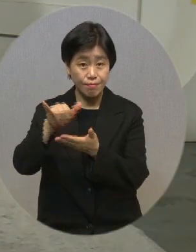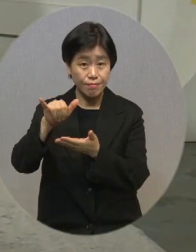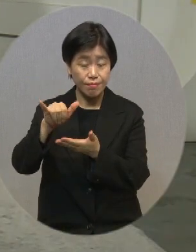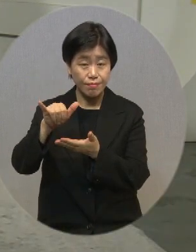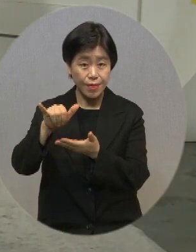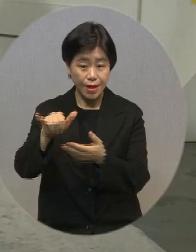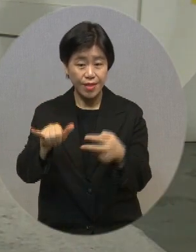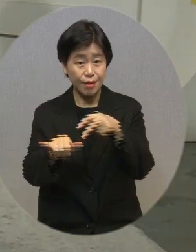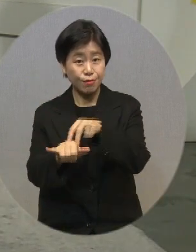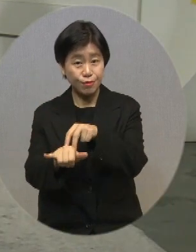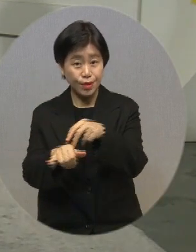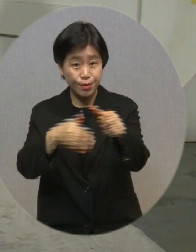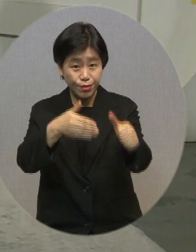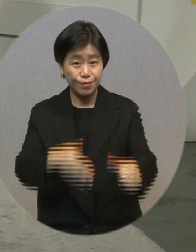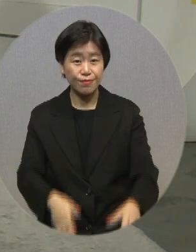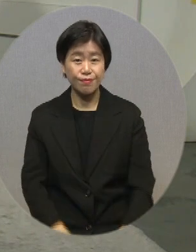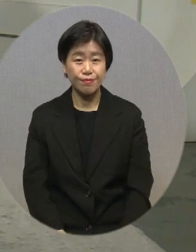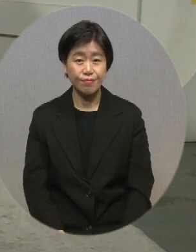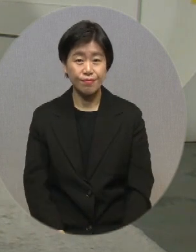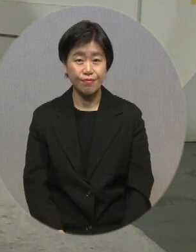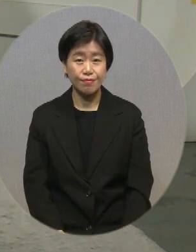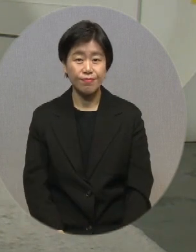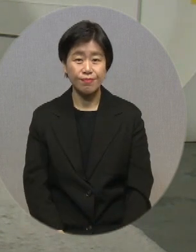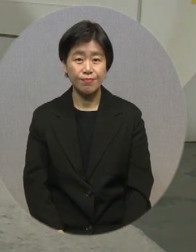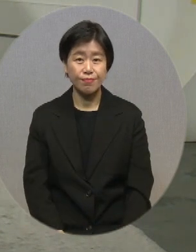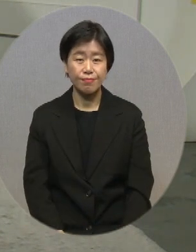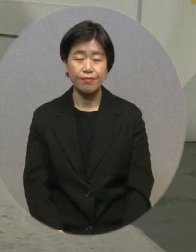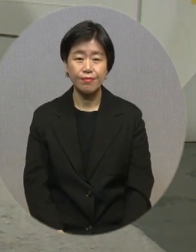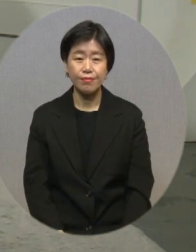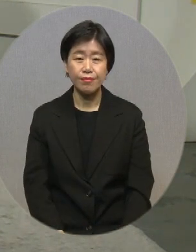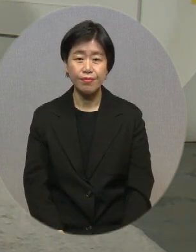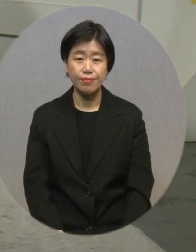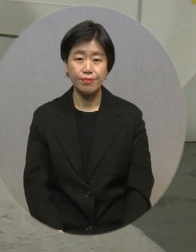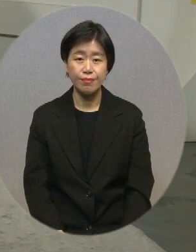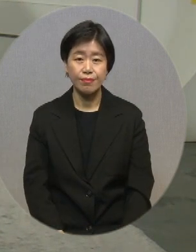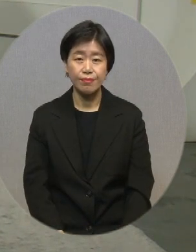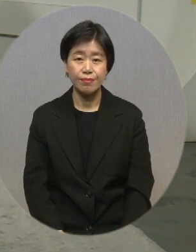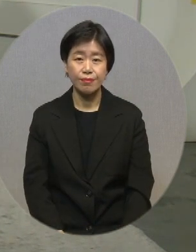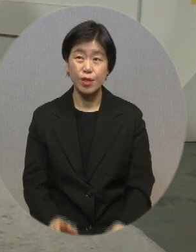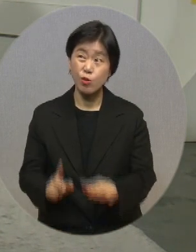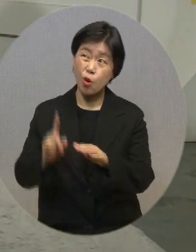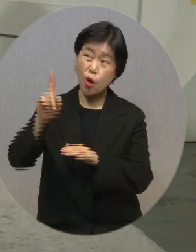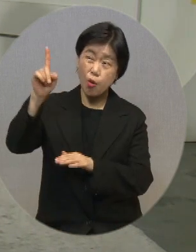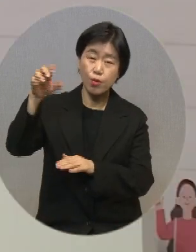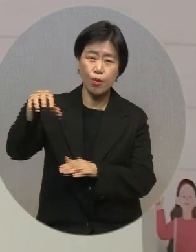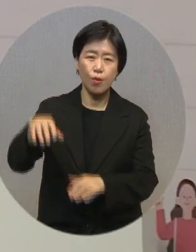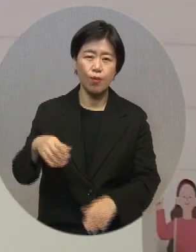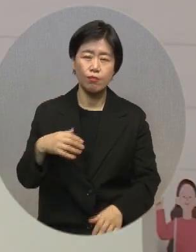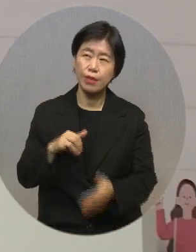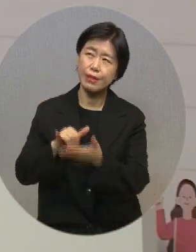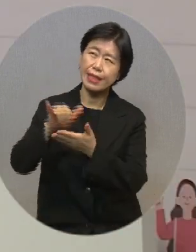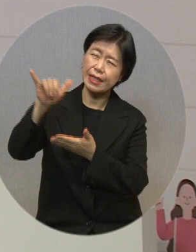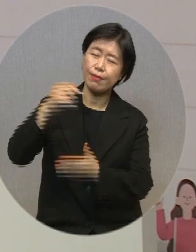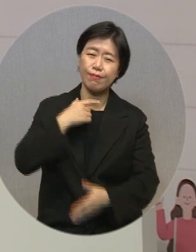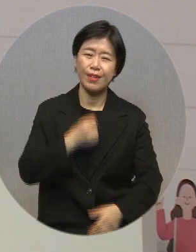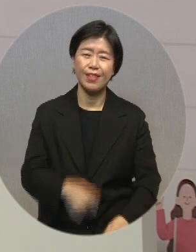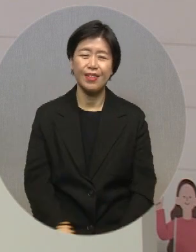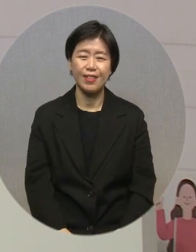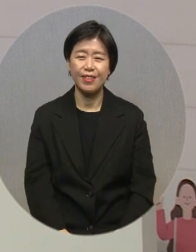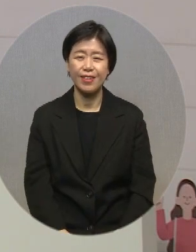우리가 왜냐면 인기인들이 높은 데로 자꾸 올라가야 되는데 네. 높은 데로 올라가 보지 못했어요. 그래서 네. 비행기 한번 태워주시면